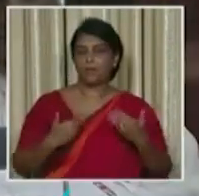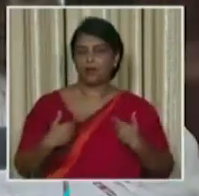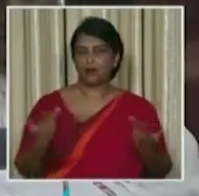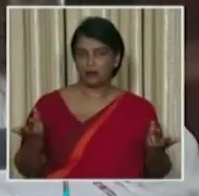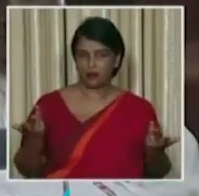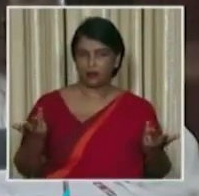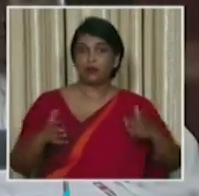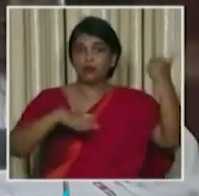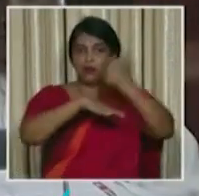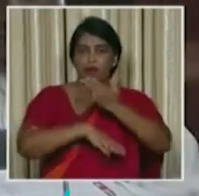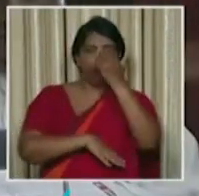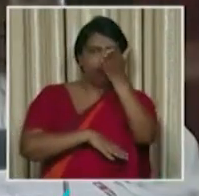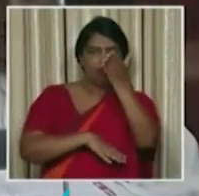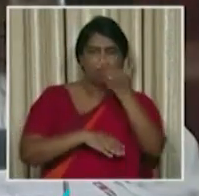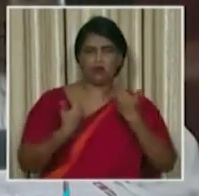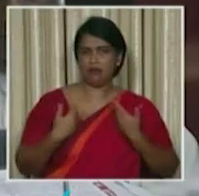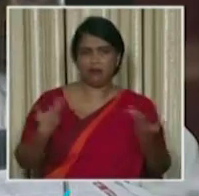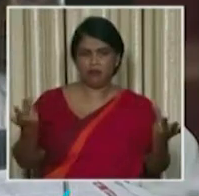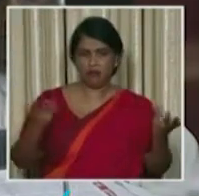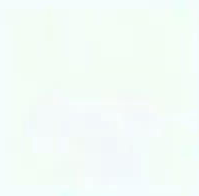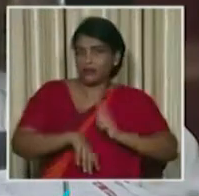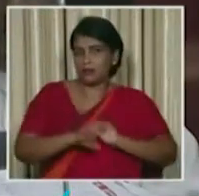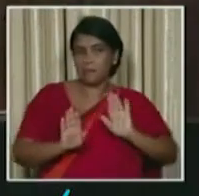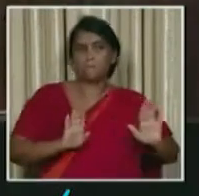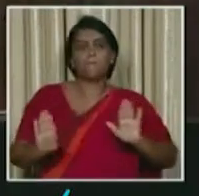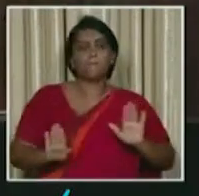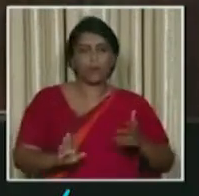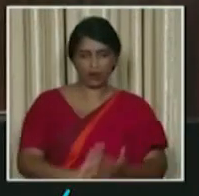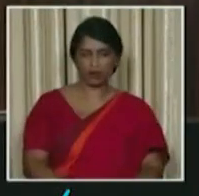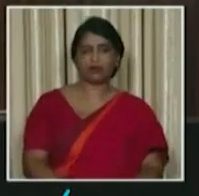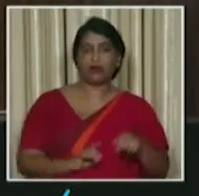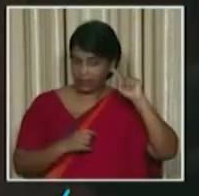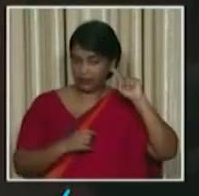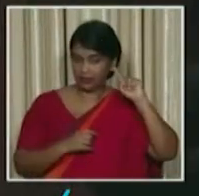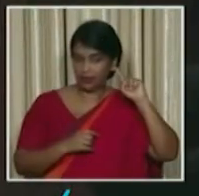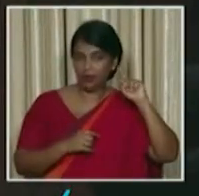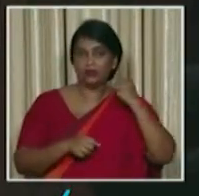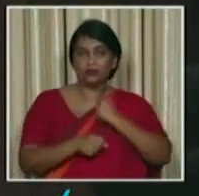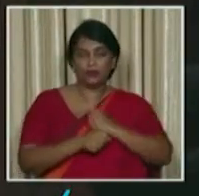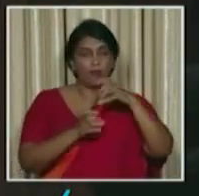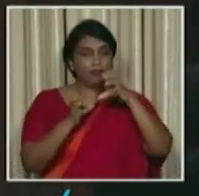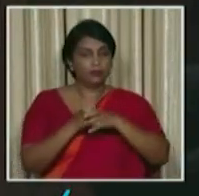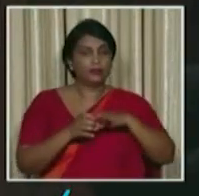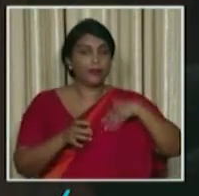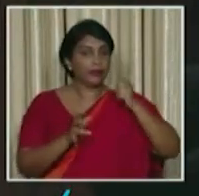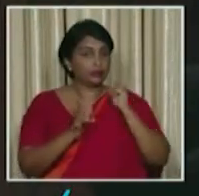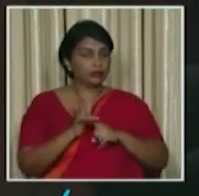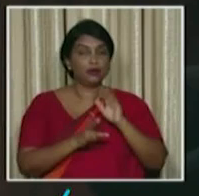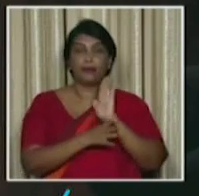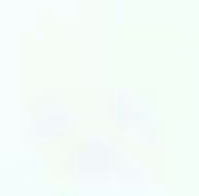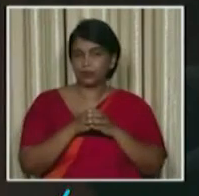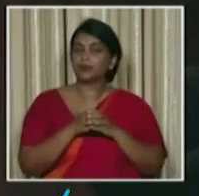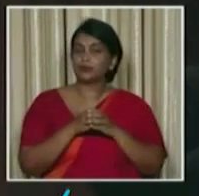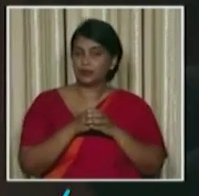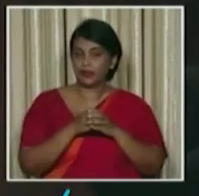ඒක කරන්න ඕන මූලාශ්‍රණය. හොඳයි හොඳයි. මූලාශ්‍රණය තමයි මේ පාලනය කරන්න ඕන. අද මම පුළුවන් තරම් උත්සාහ කරනවා ඒකට. ආණ්ඩු පක්ෂ සම්විධායකතුමක් ගෝ ශ්‍රී ලංකා නිදහස්